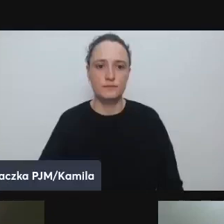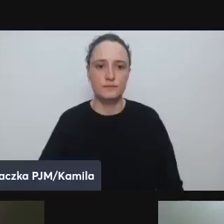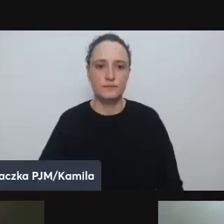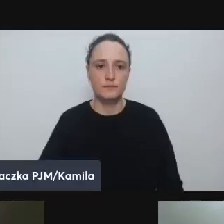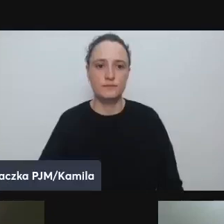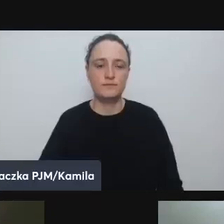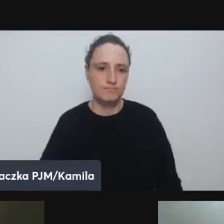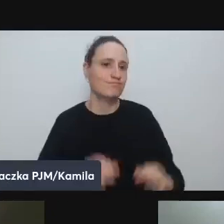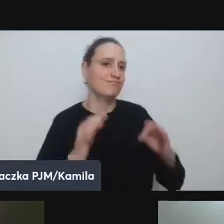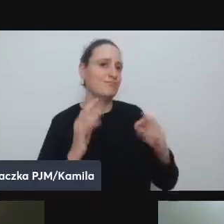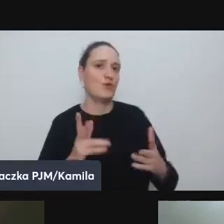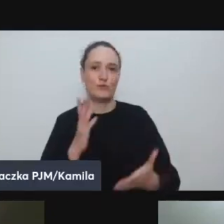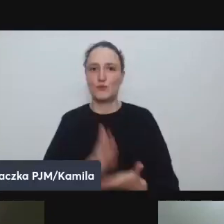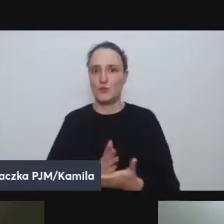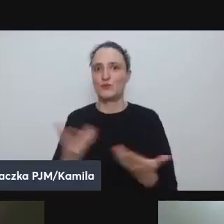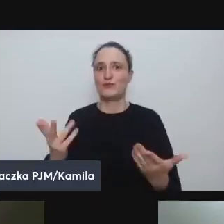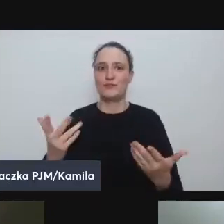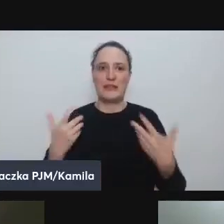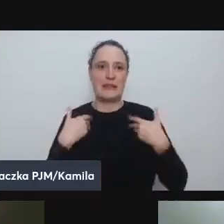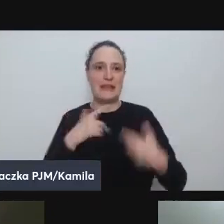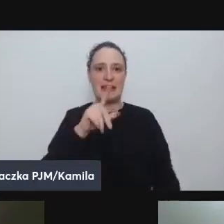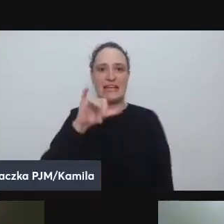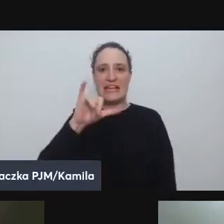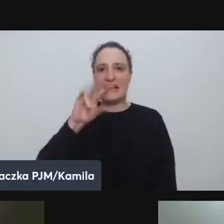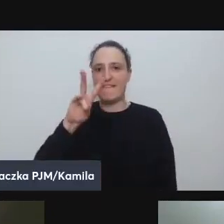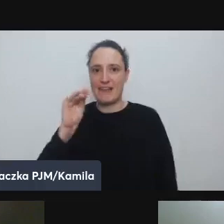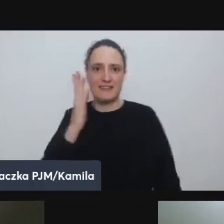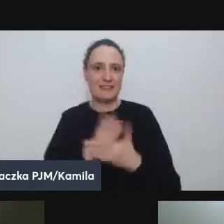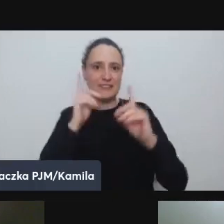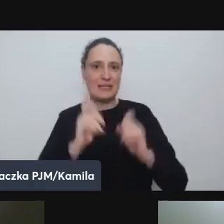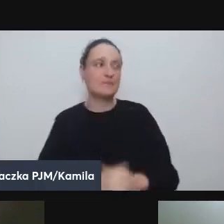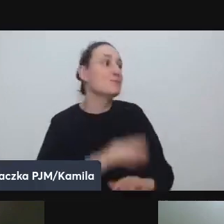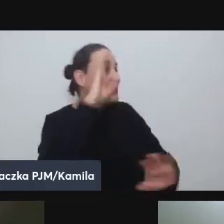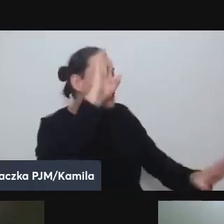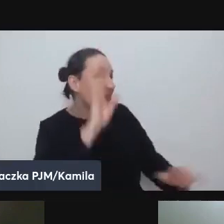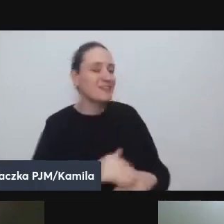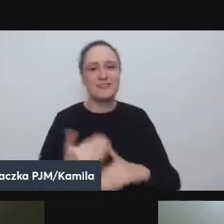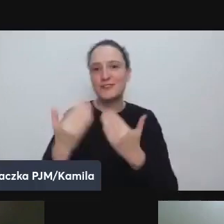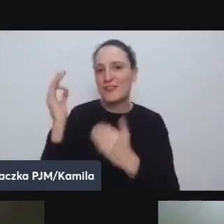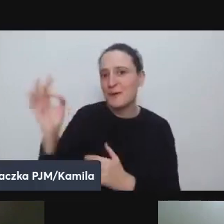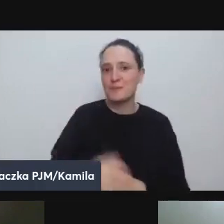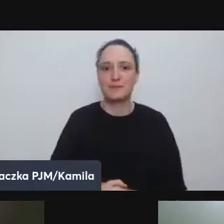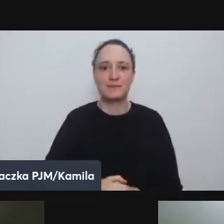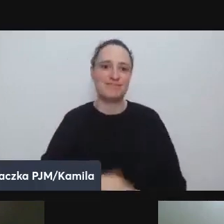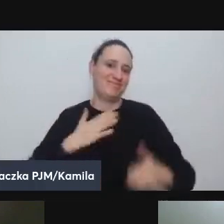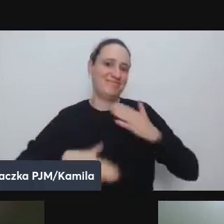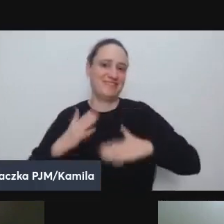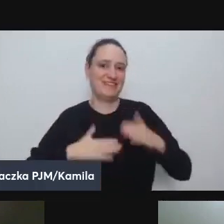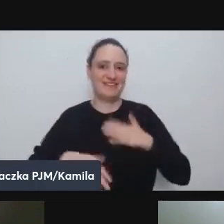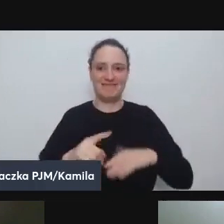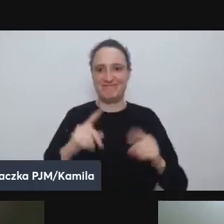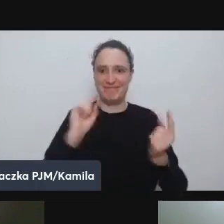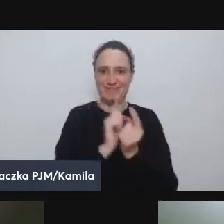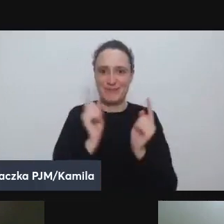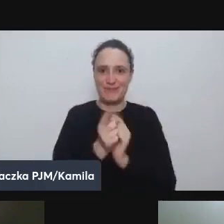Okej, jesteśmy już na żywo. Cześć, Cześć, dzień dobry. Bardzo się cieszę z tego spotkania i witam Was wszystkich